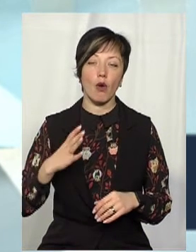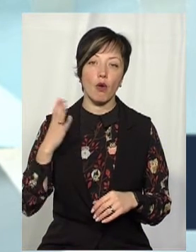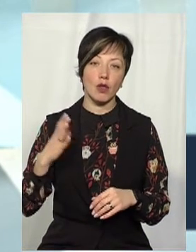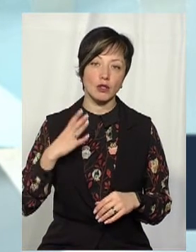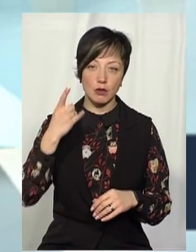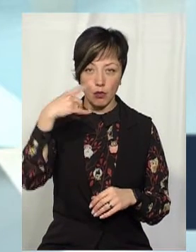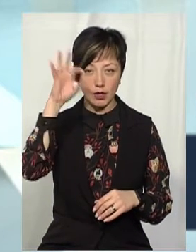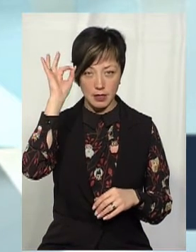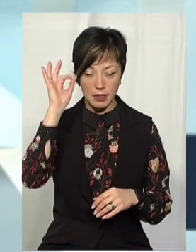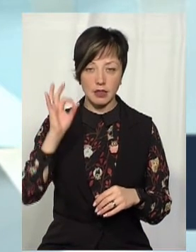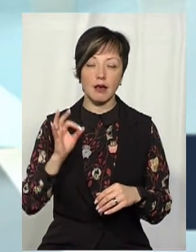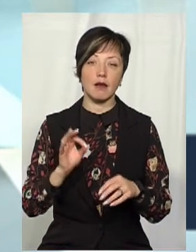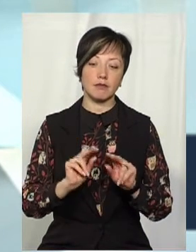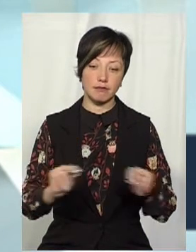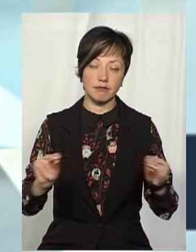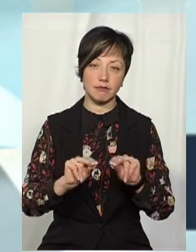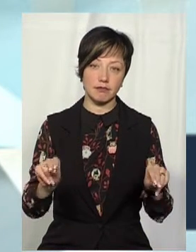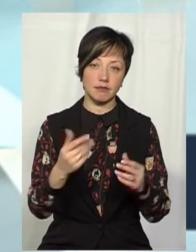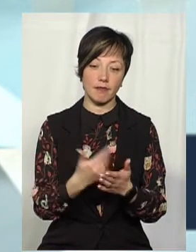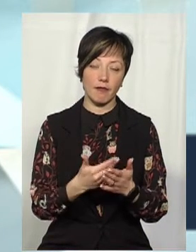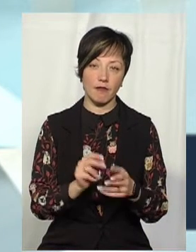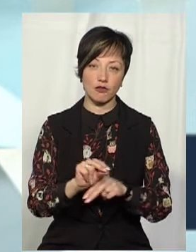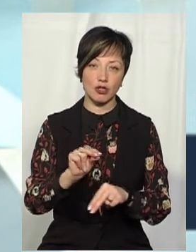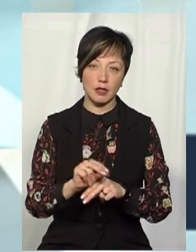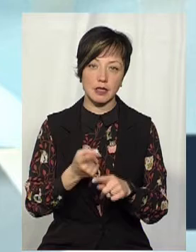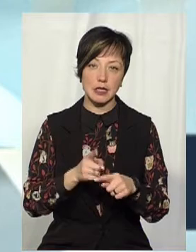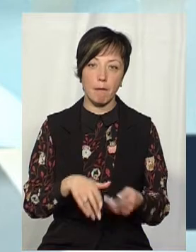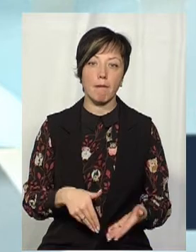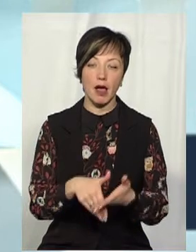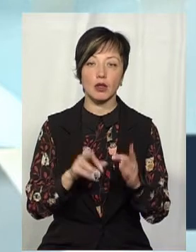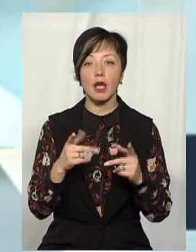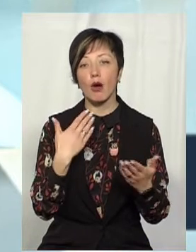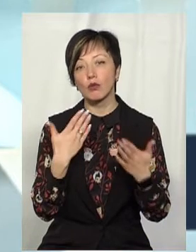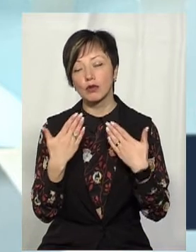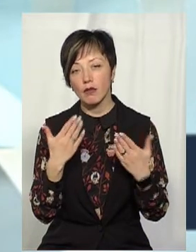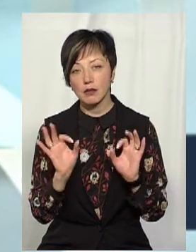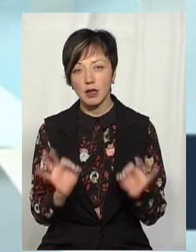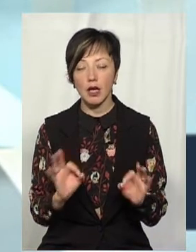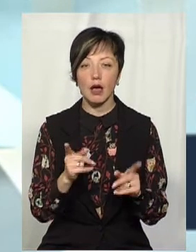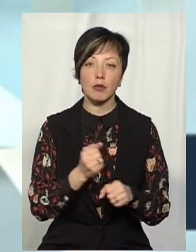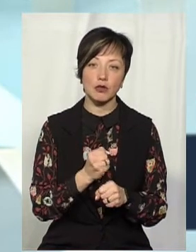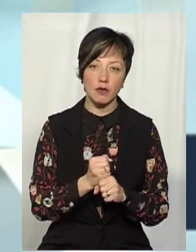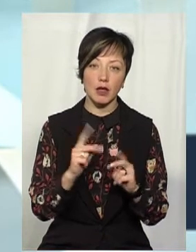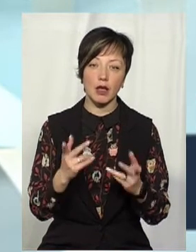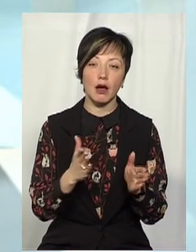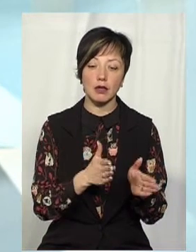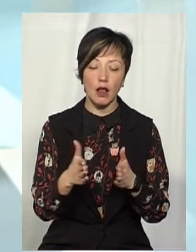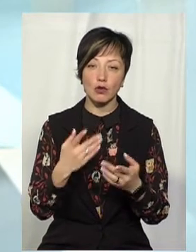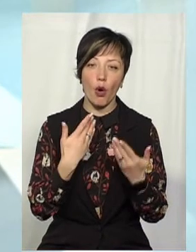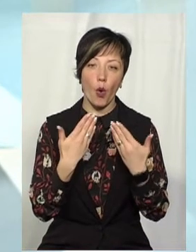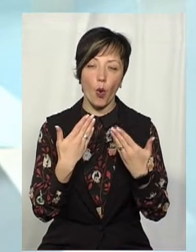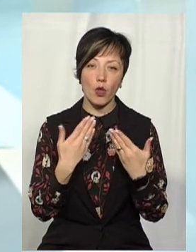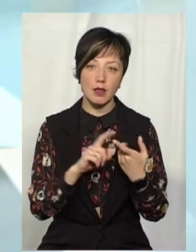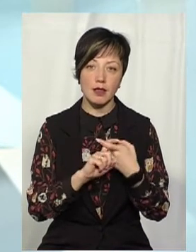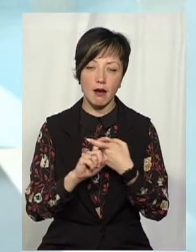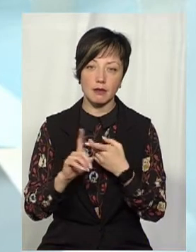колишні поліцейські, які вони викладали і вчили оці от методи, як комунікувати, як працювати, як налагоджувати